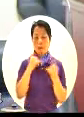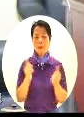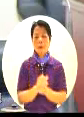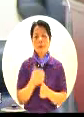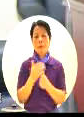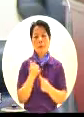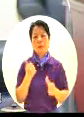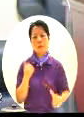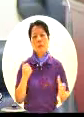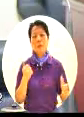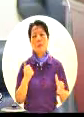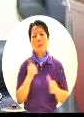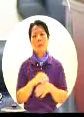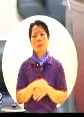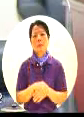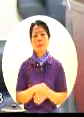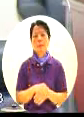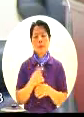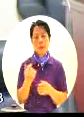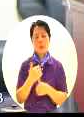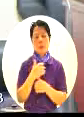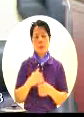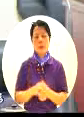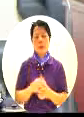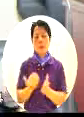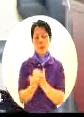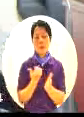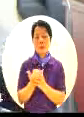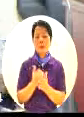哈。都要躲着哈，